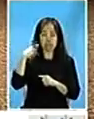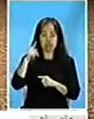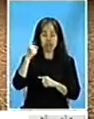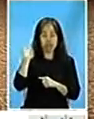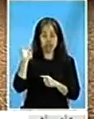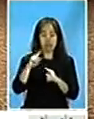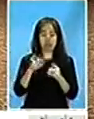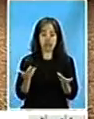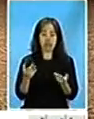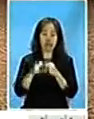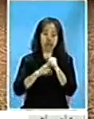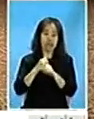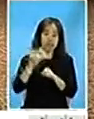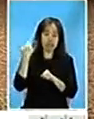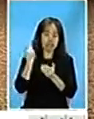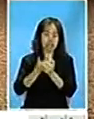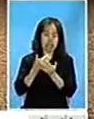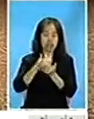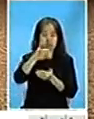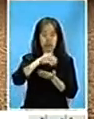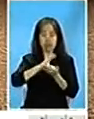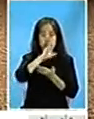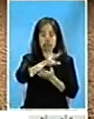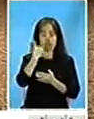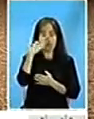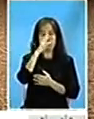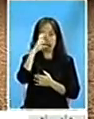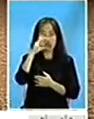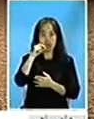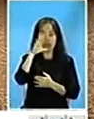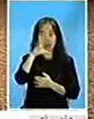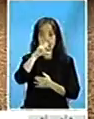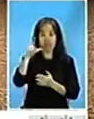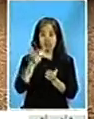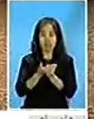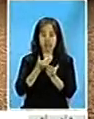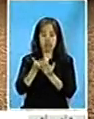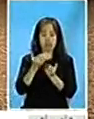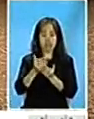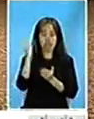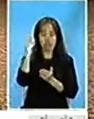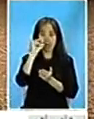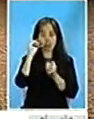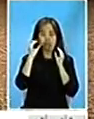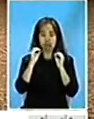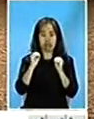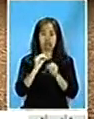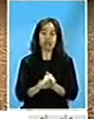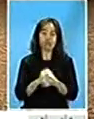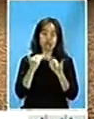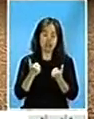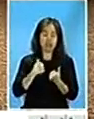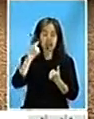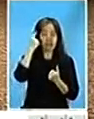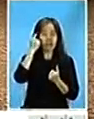การนี้ปีที่แล้วก็ของงบประมาณไปนะคะ735ล้านยังไม่ได้จ่ายแม้แต่บาทเดียวเช่นกันนะคะดิฉันก็จึงคิดว่า